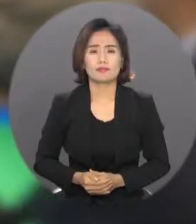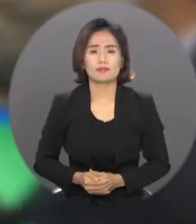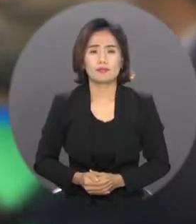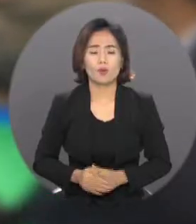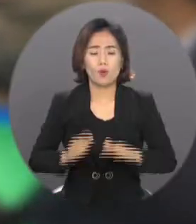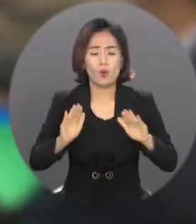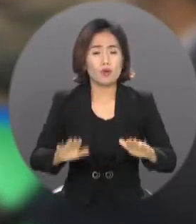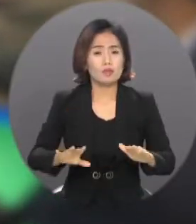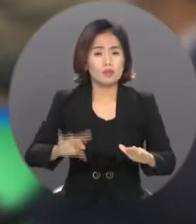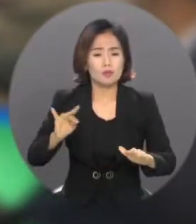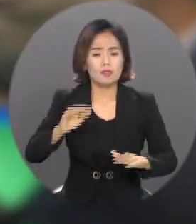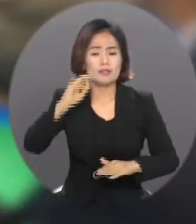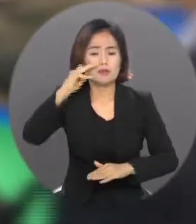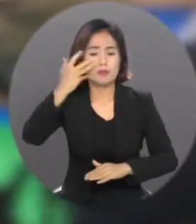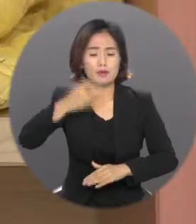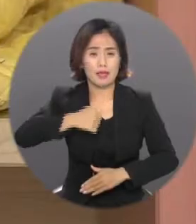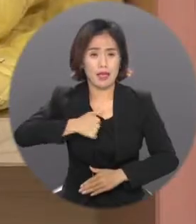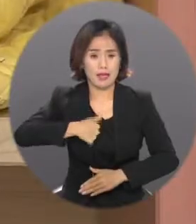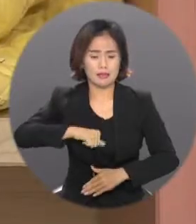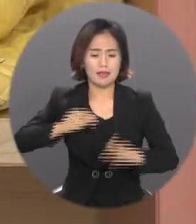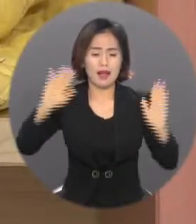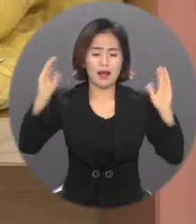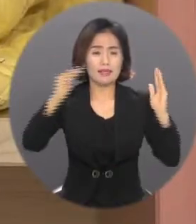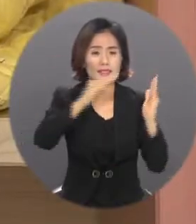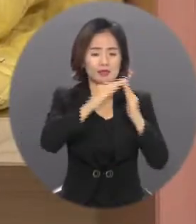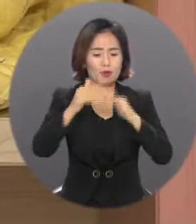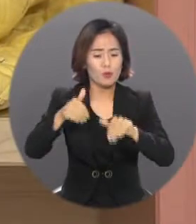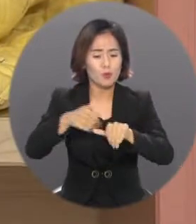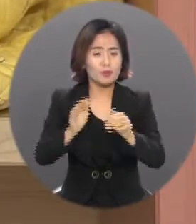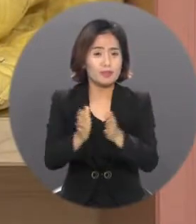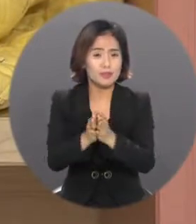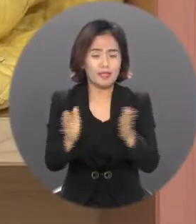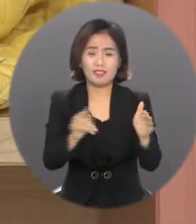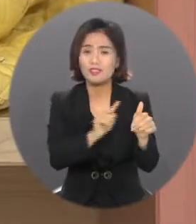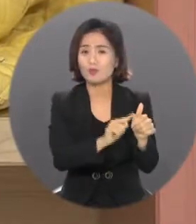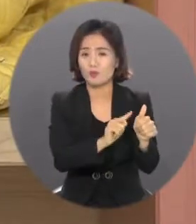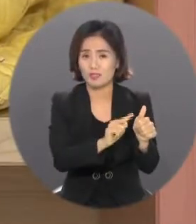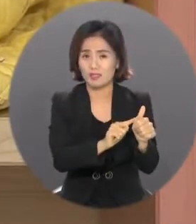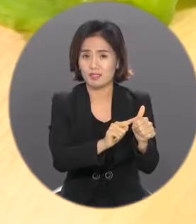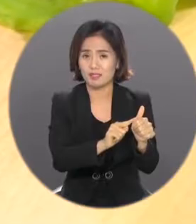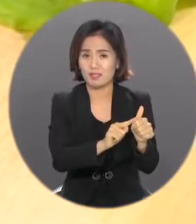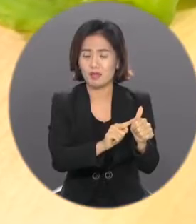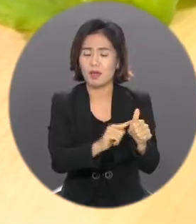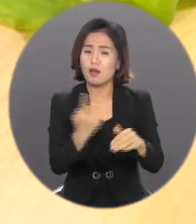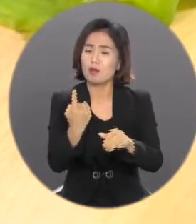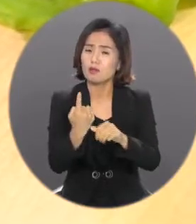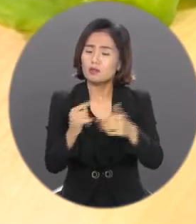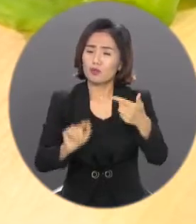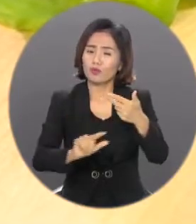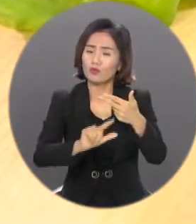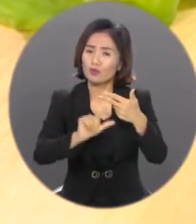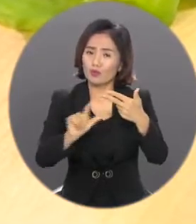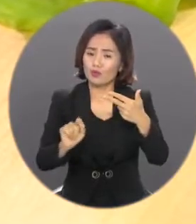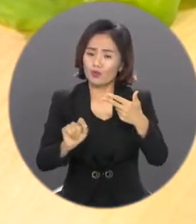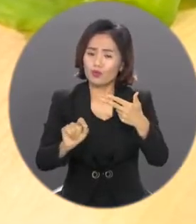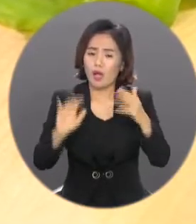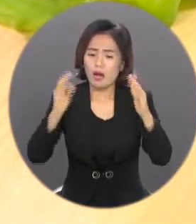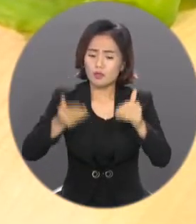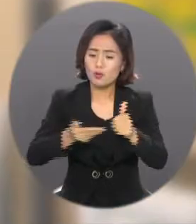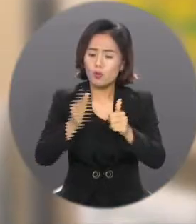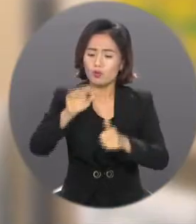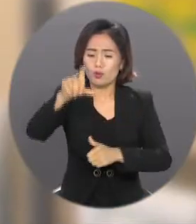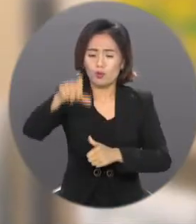올해 초부터 18개월 된 아들을 어린이집에 보내기 시작한 김 모씨 지난달 어린이집 보육료를 결제 하는